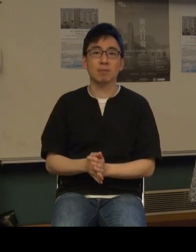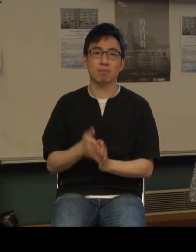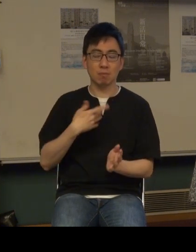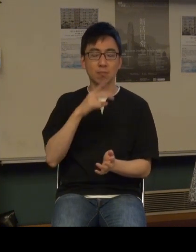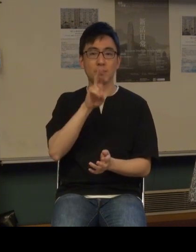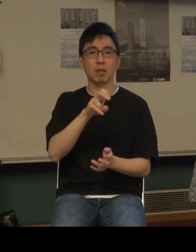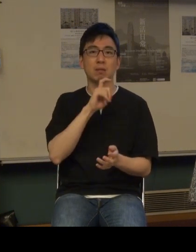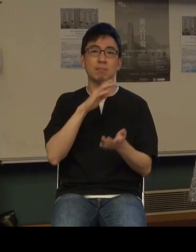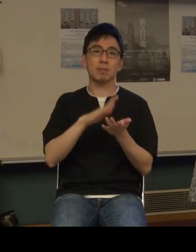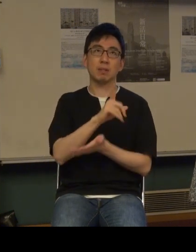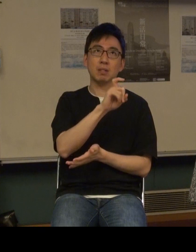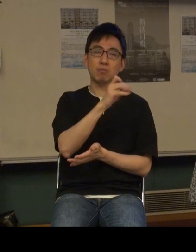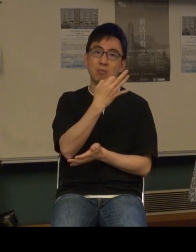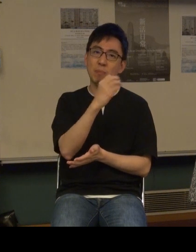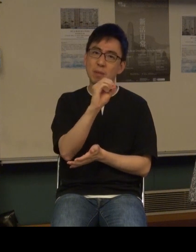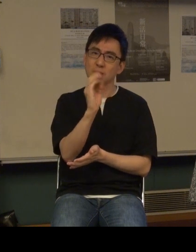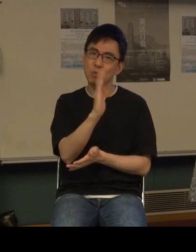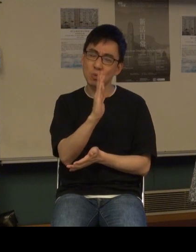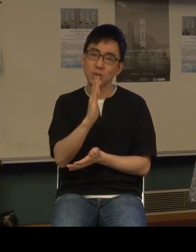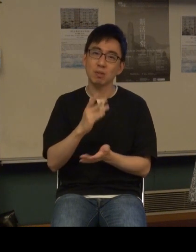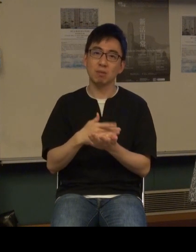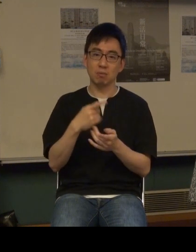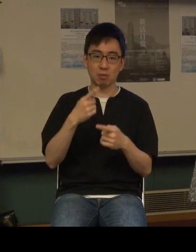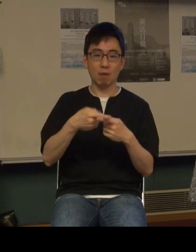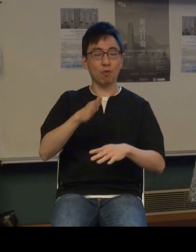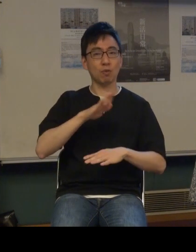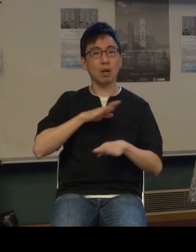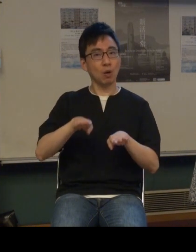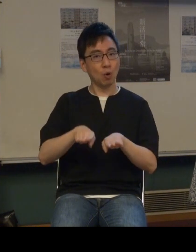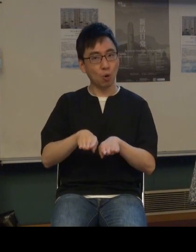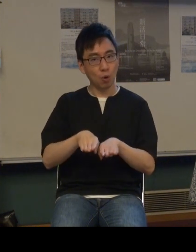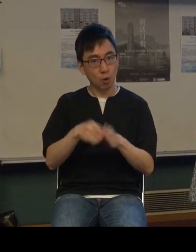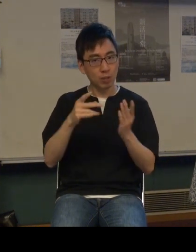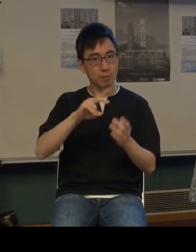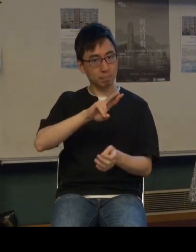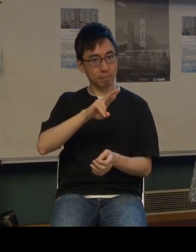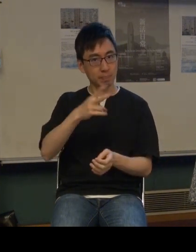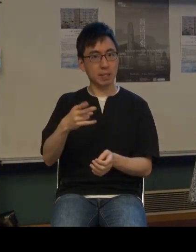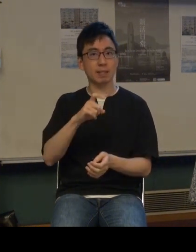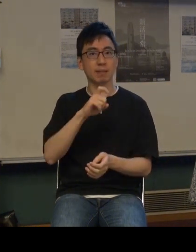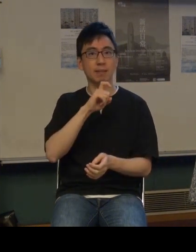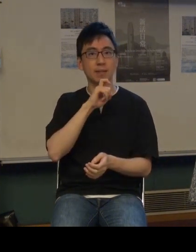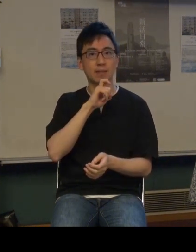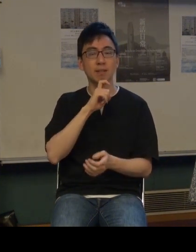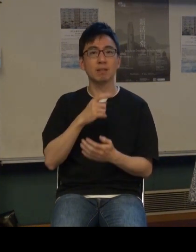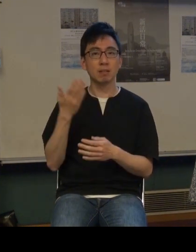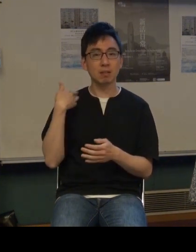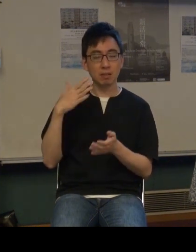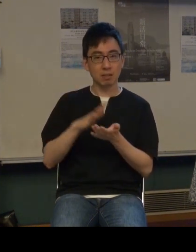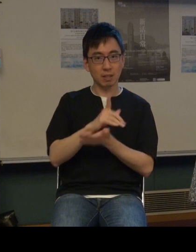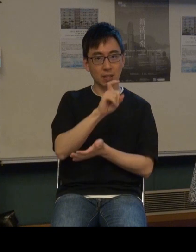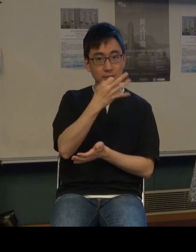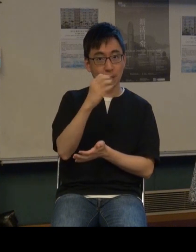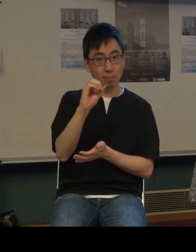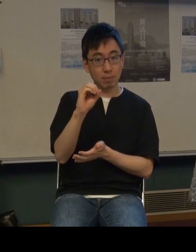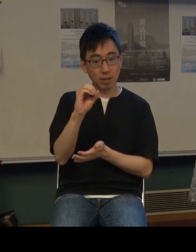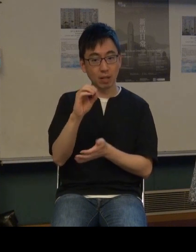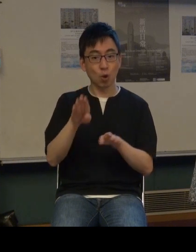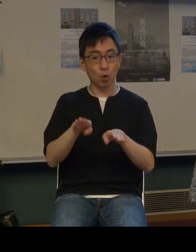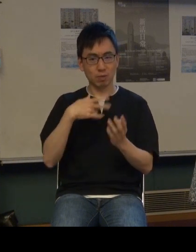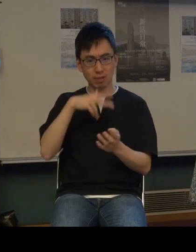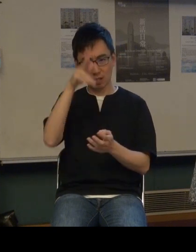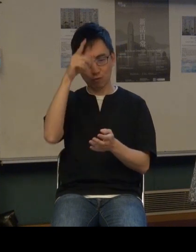咧，去到30年代咧，這個風格就真係開始去改變啦。我哋見到咧，30年代開始，當政府去起